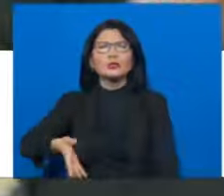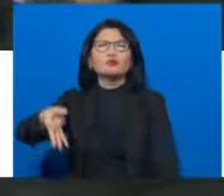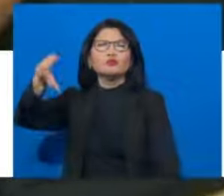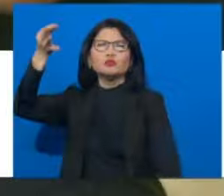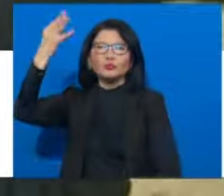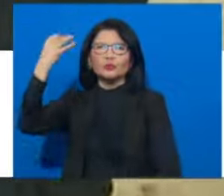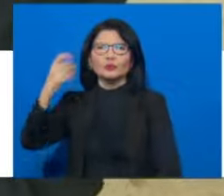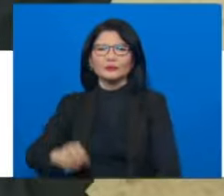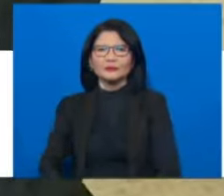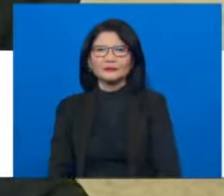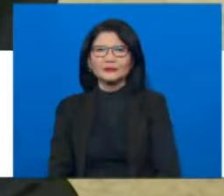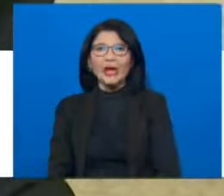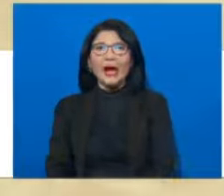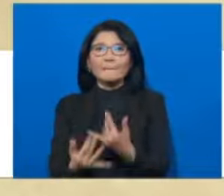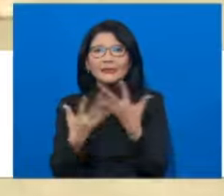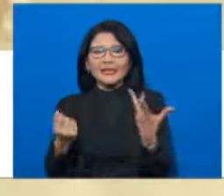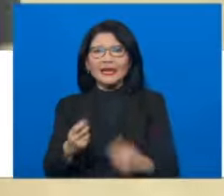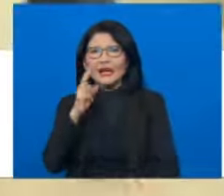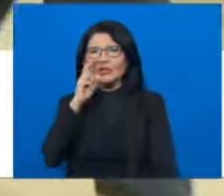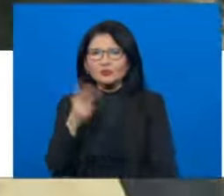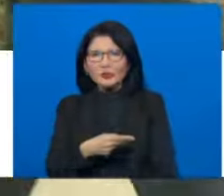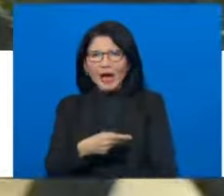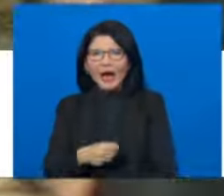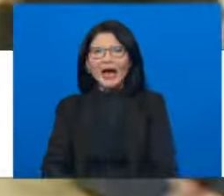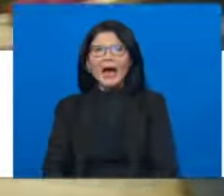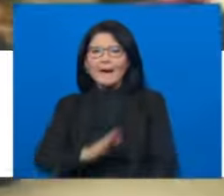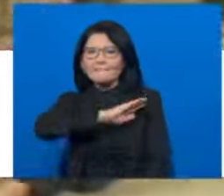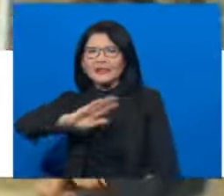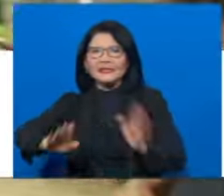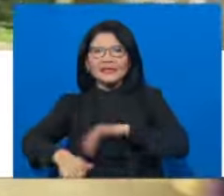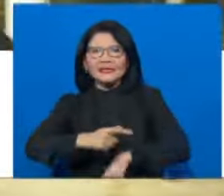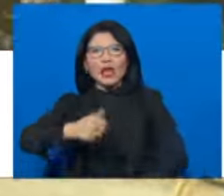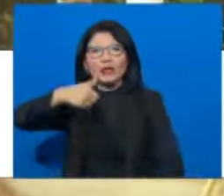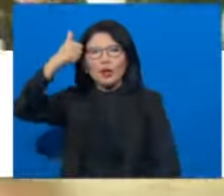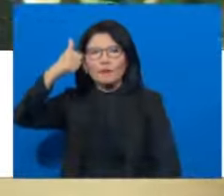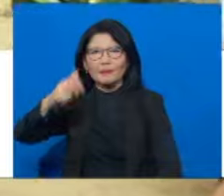lalu bagi masyarakat Sunda pencak silat juga menjadi bela diri